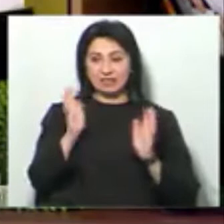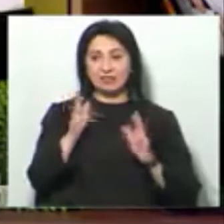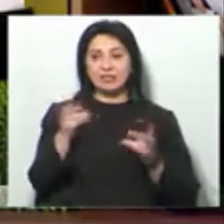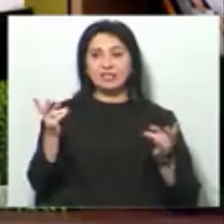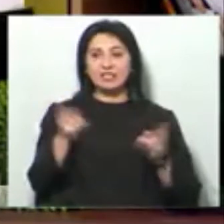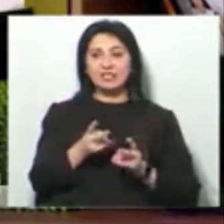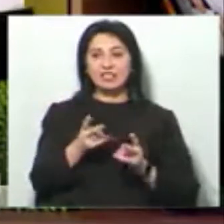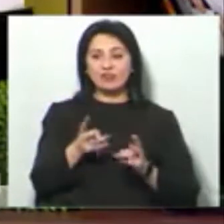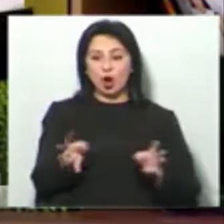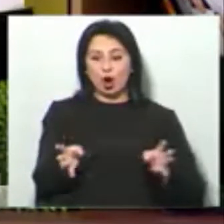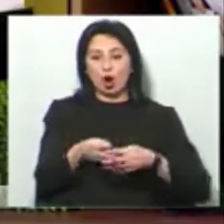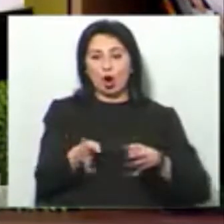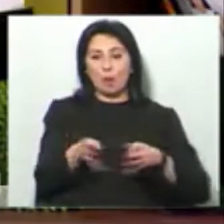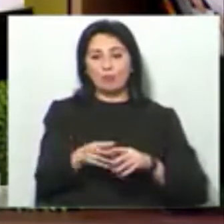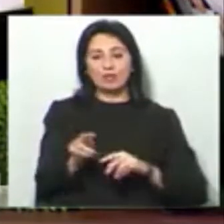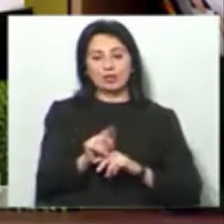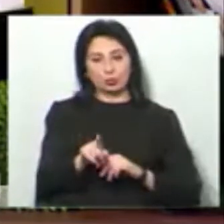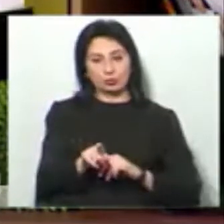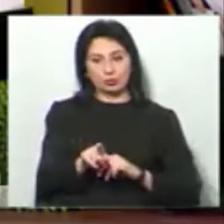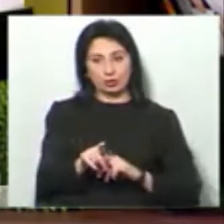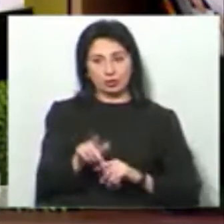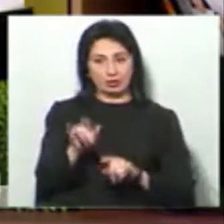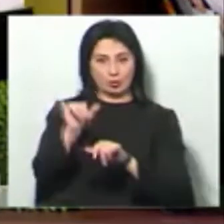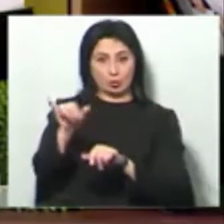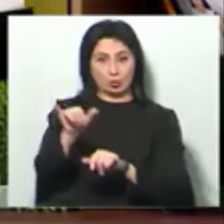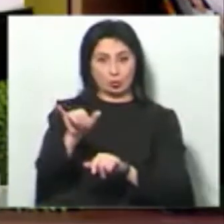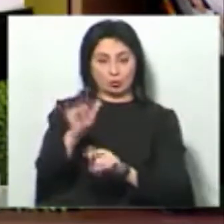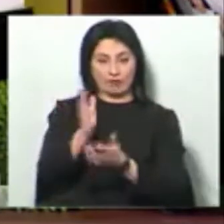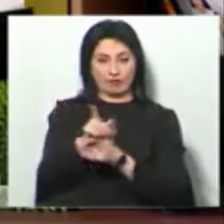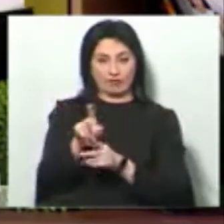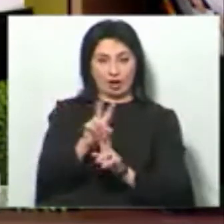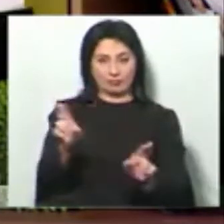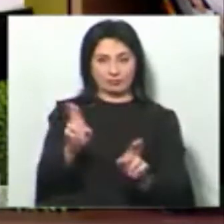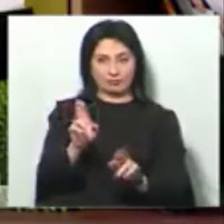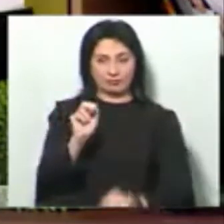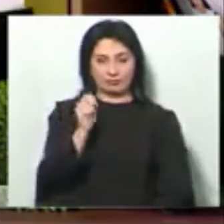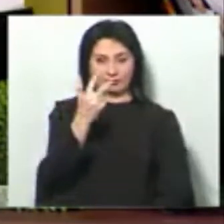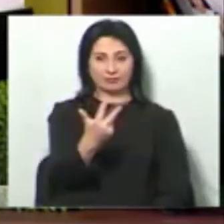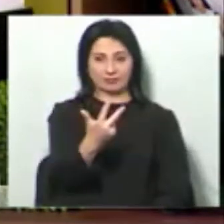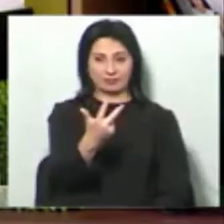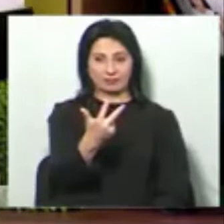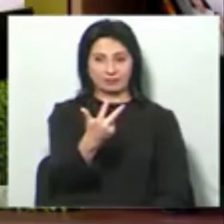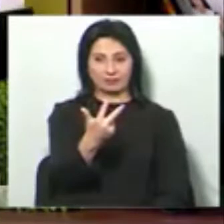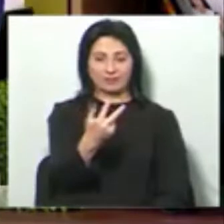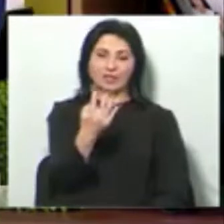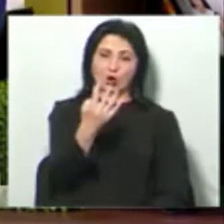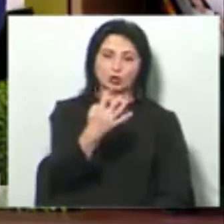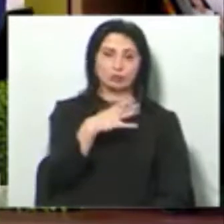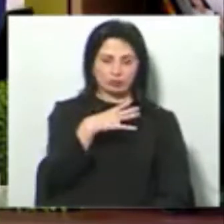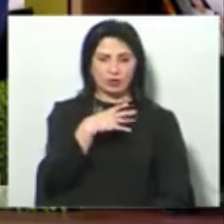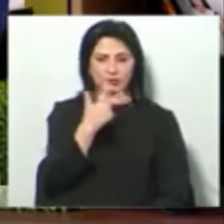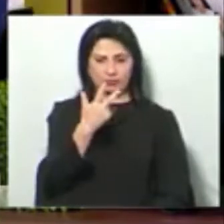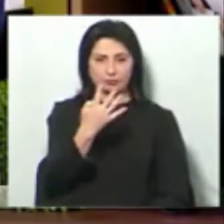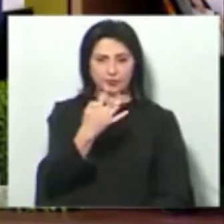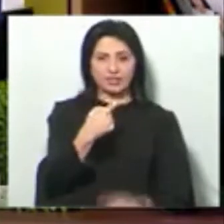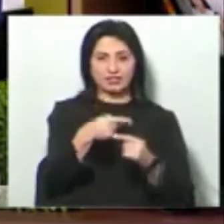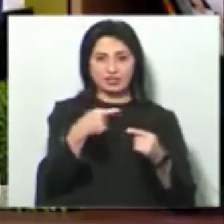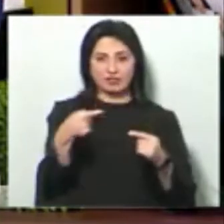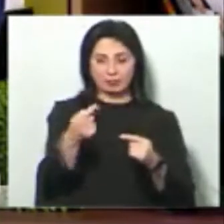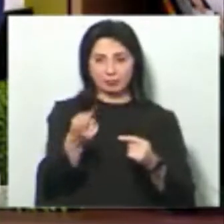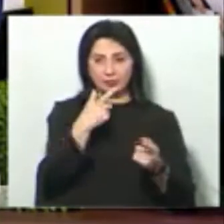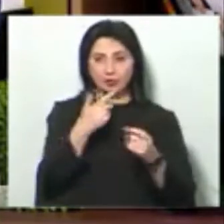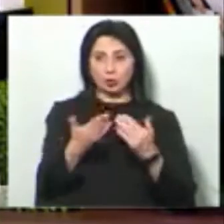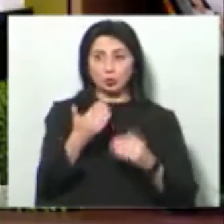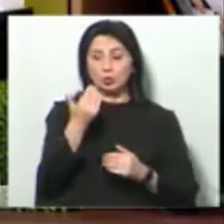საჭიროებენ კომბინირებულ თერაპიას, სწორედ როგორც ხალბატონმა გზავნა, ერთი, ორი, სამი ან ოთხი მედიკამენტით, იმ შემთხვევაში, რომ თუ